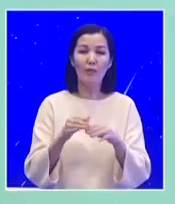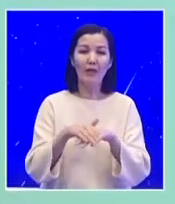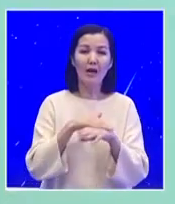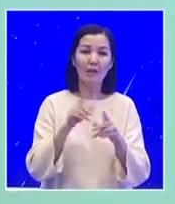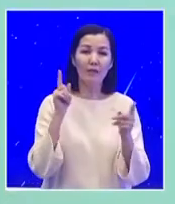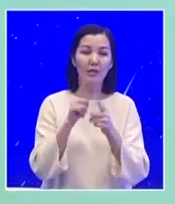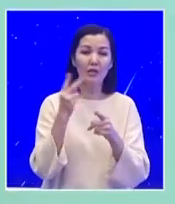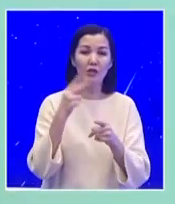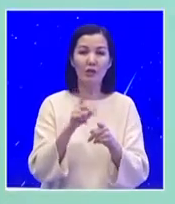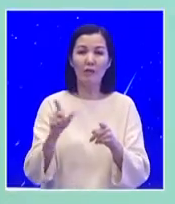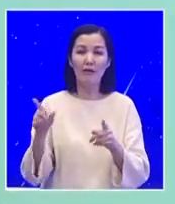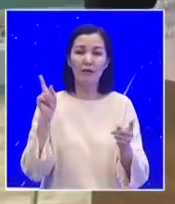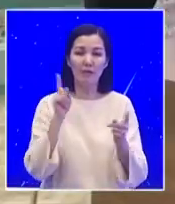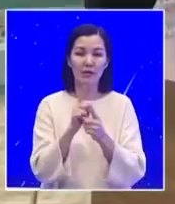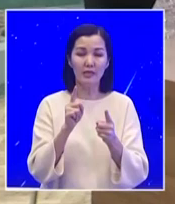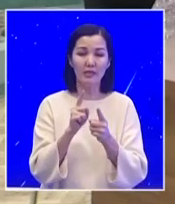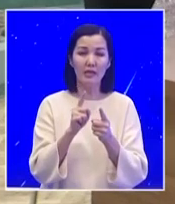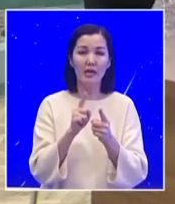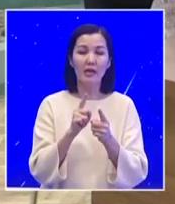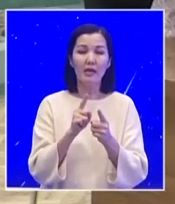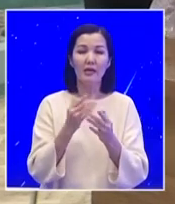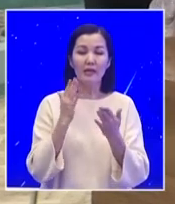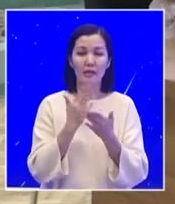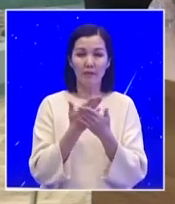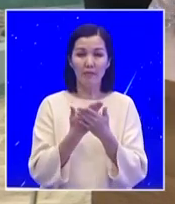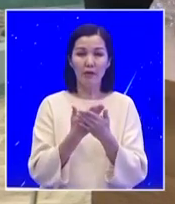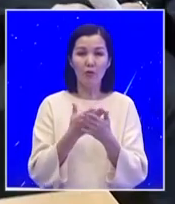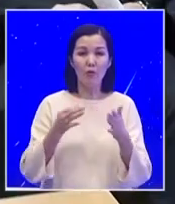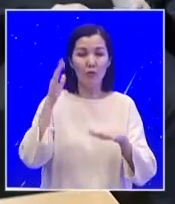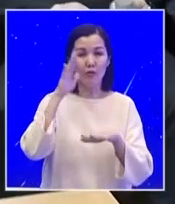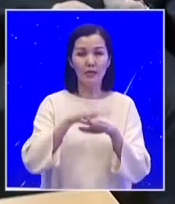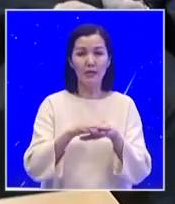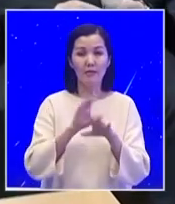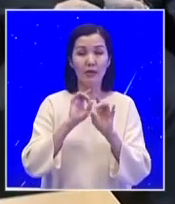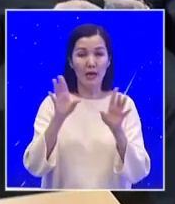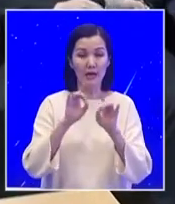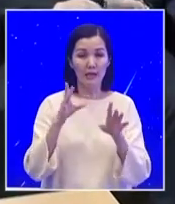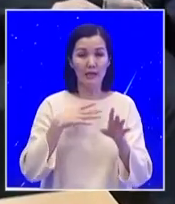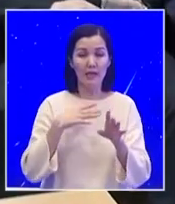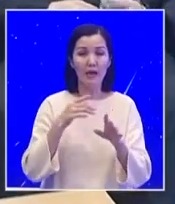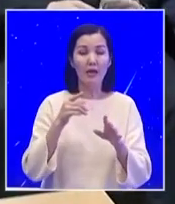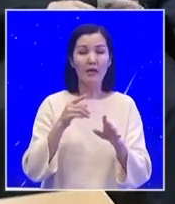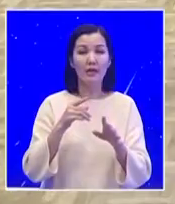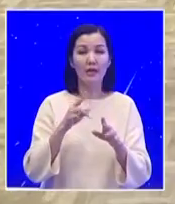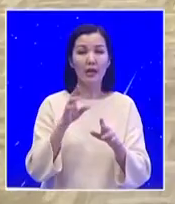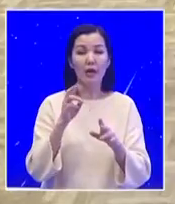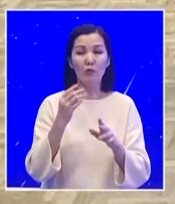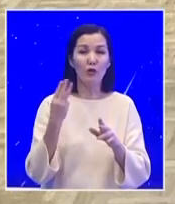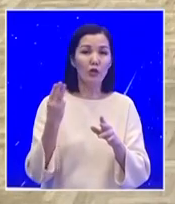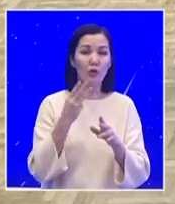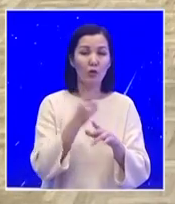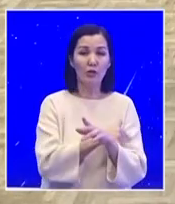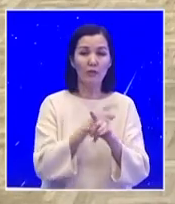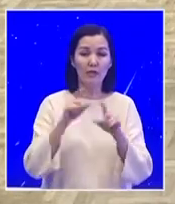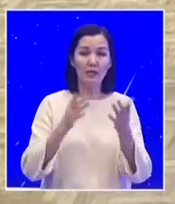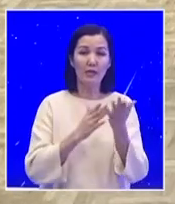жазылған 20-ға тарта талғарлық мойында отыр. Орай келгенде Амандыққа басылына айтты да. Мұнда да азаматтар коммуналдық шаруашылық,